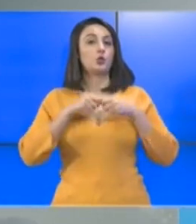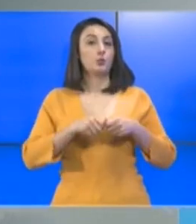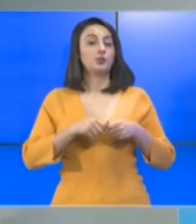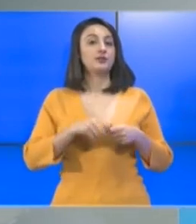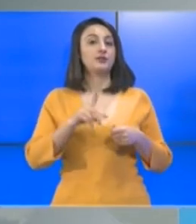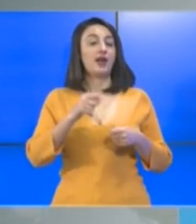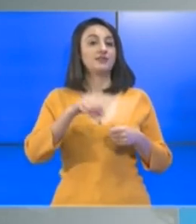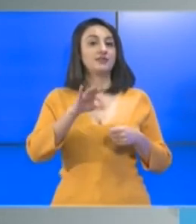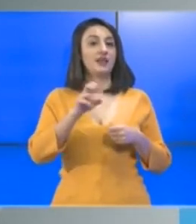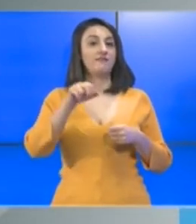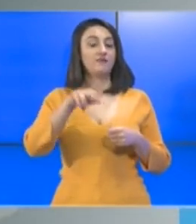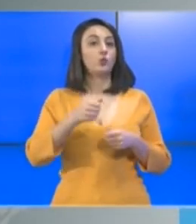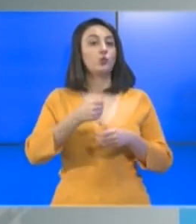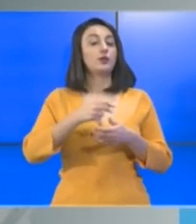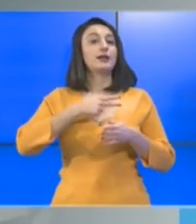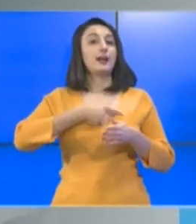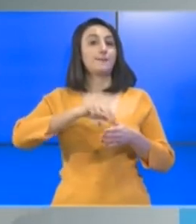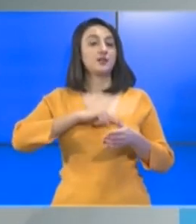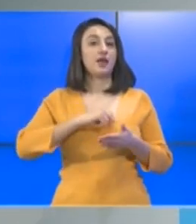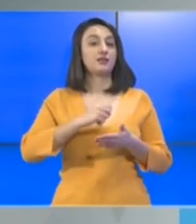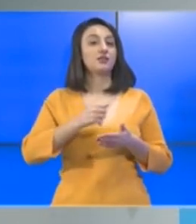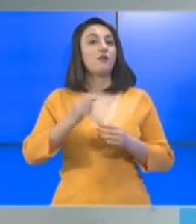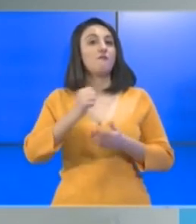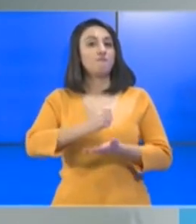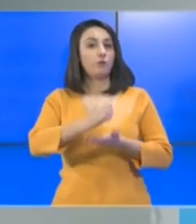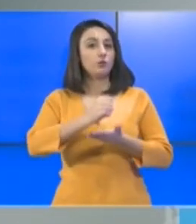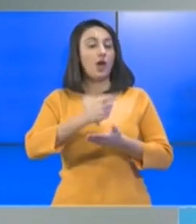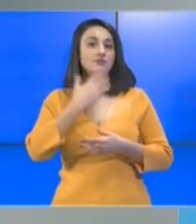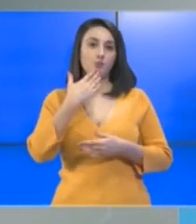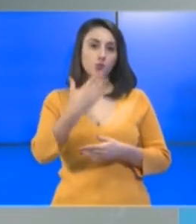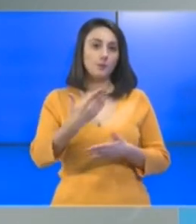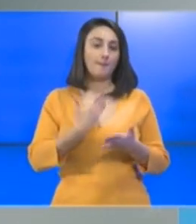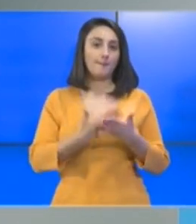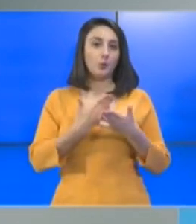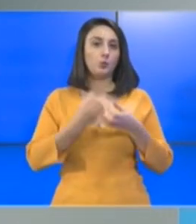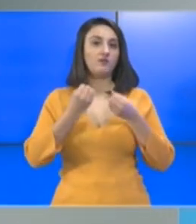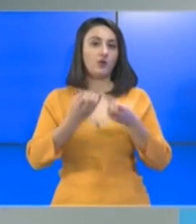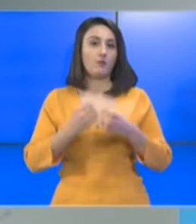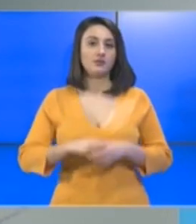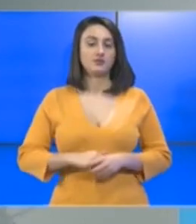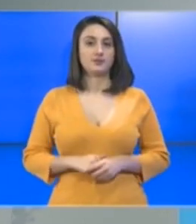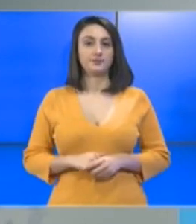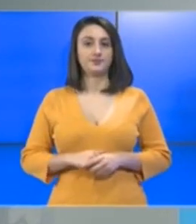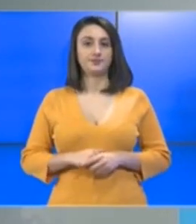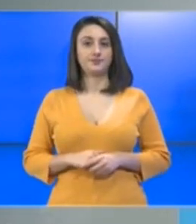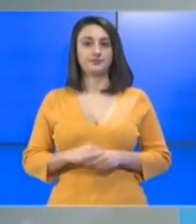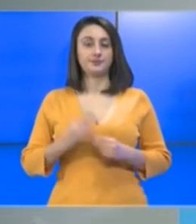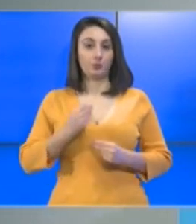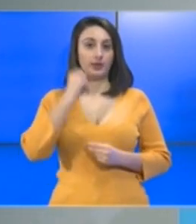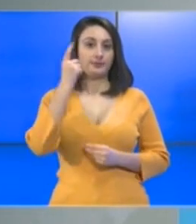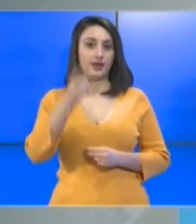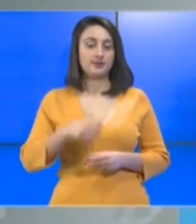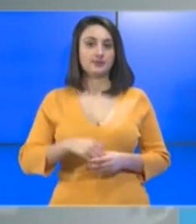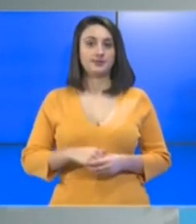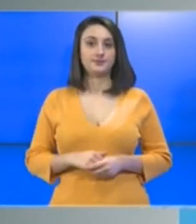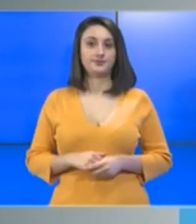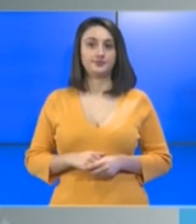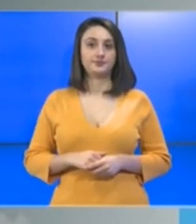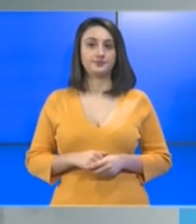Dan Trifu, reprezentant al Fundației Ecocivica. Bună dimineața și mulțumim pentru intervenție! Bună dimineața, mulțumesc și eu pentru